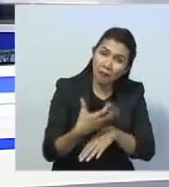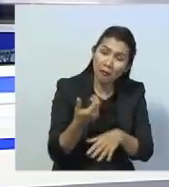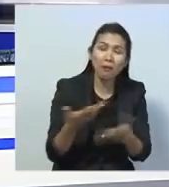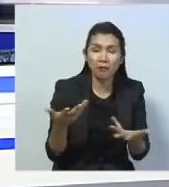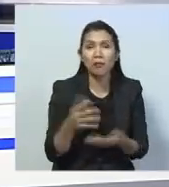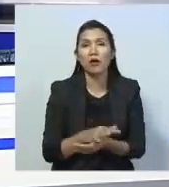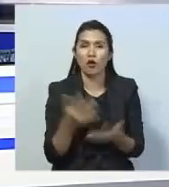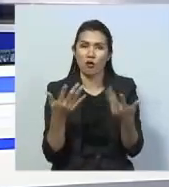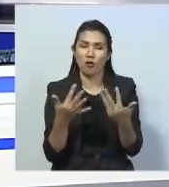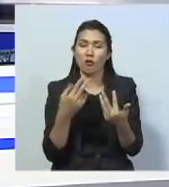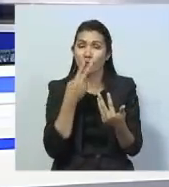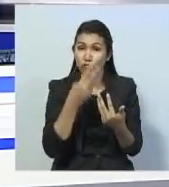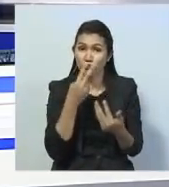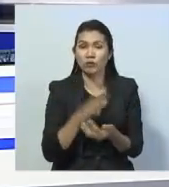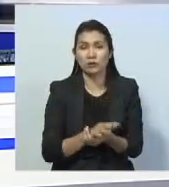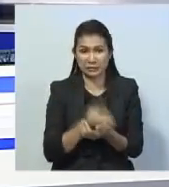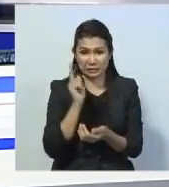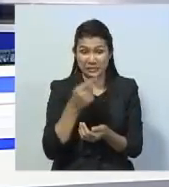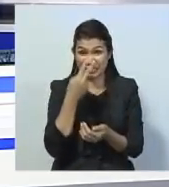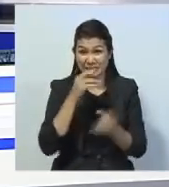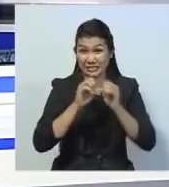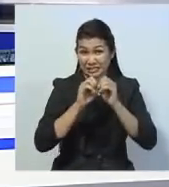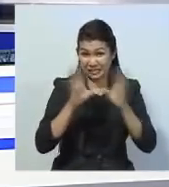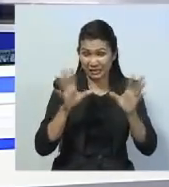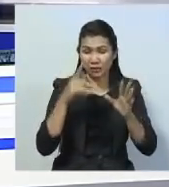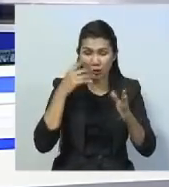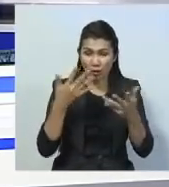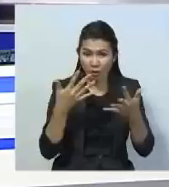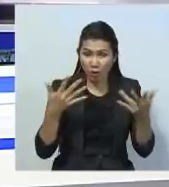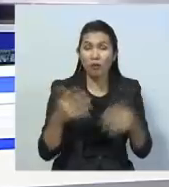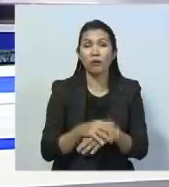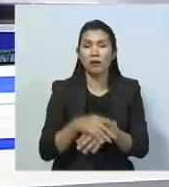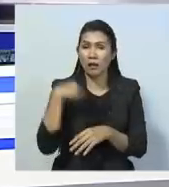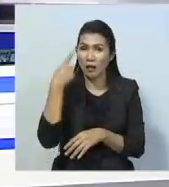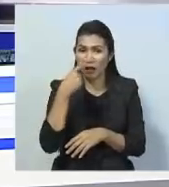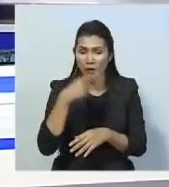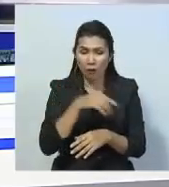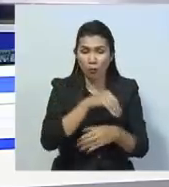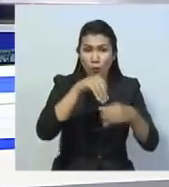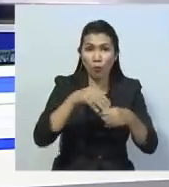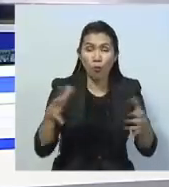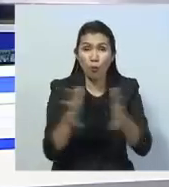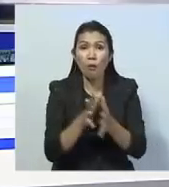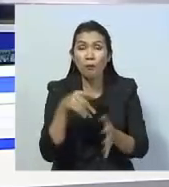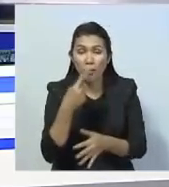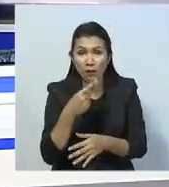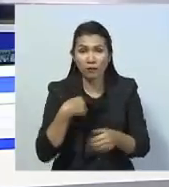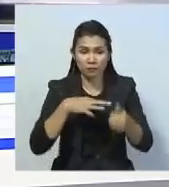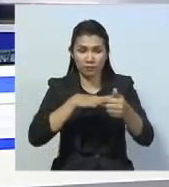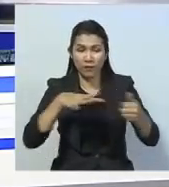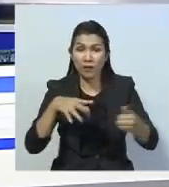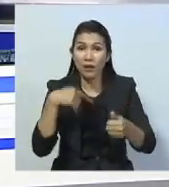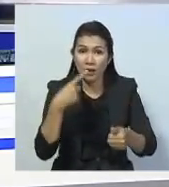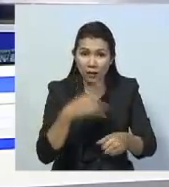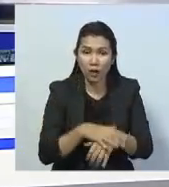คะก็รอดูกันไปเพราะว่าจริงๆเนี่ยเราจะเริ่มเห็นภาพที่ชัดเจนมากยิ่งขึ้นแล้วว่าใครไปร่วมกับพรรคไหนใครมาเป็นแกนนำของพรร